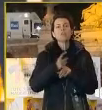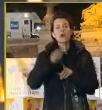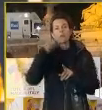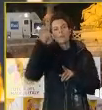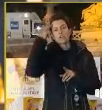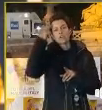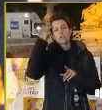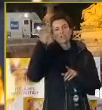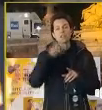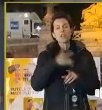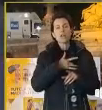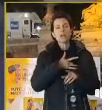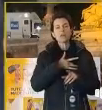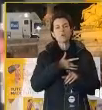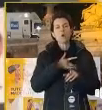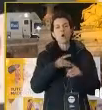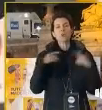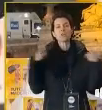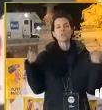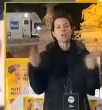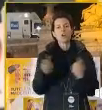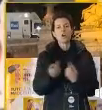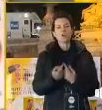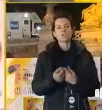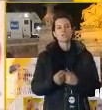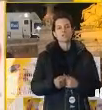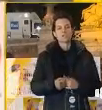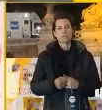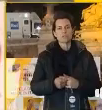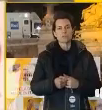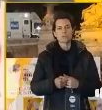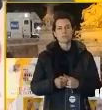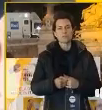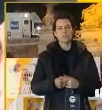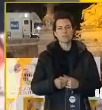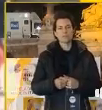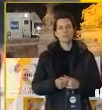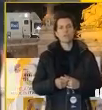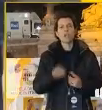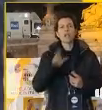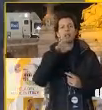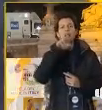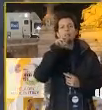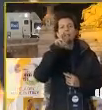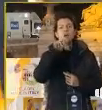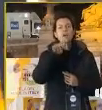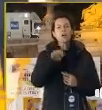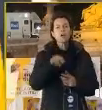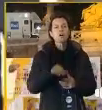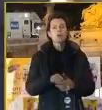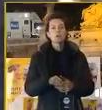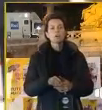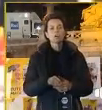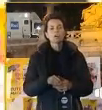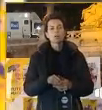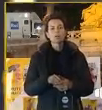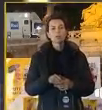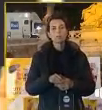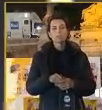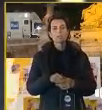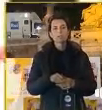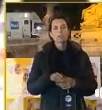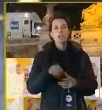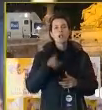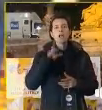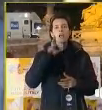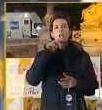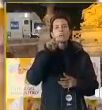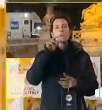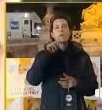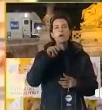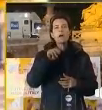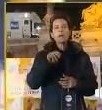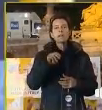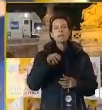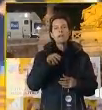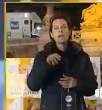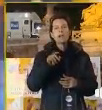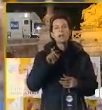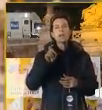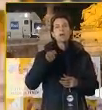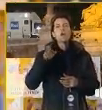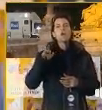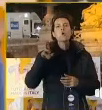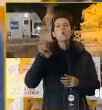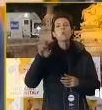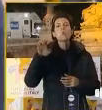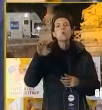ci ha spinto, le grandi parole, le parole... guerriere, ve le ricordate le parole guerriere